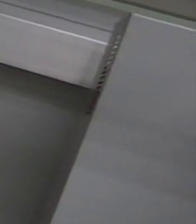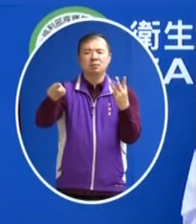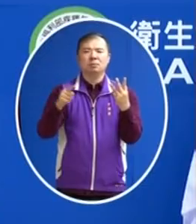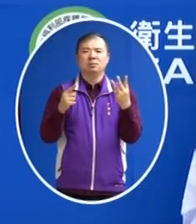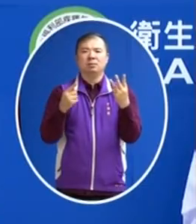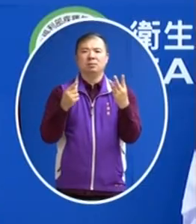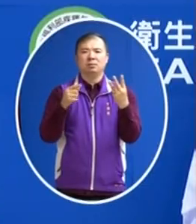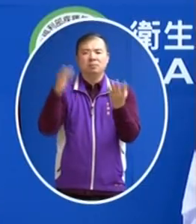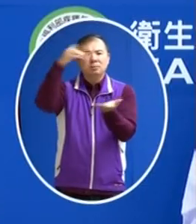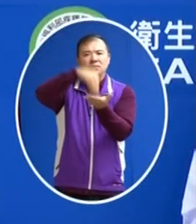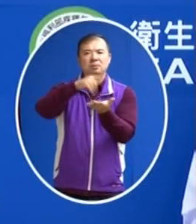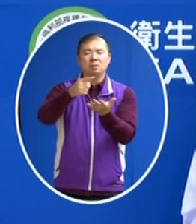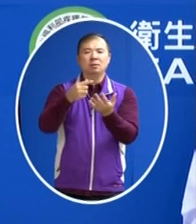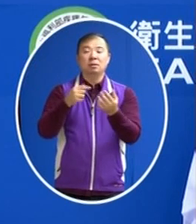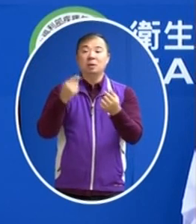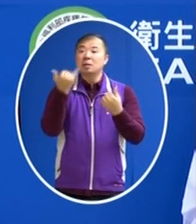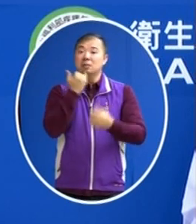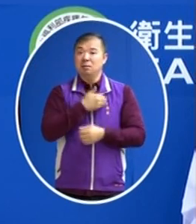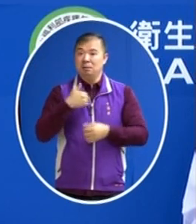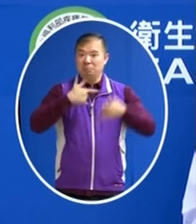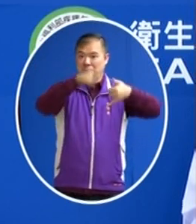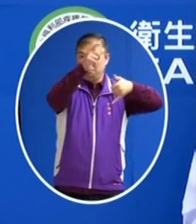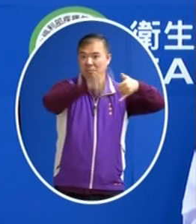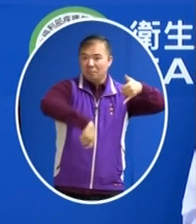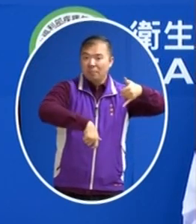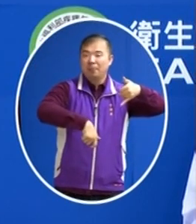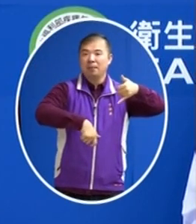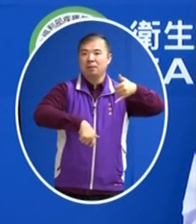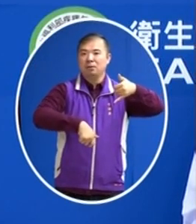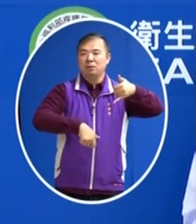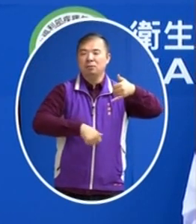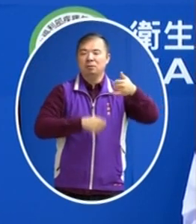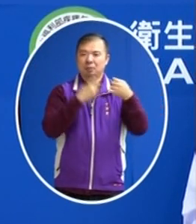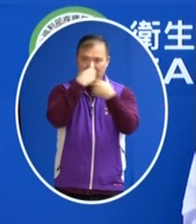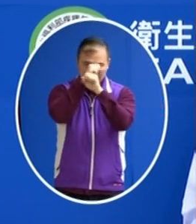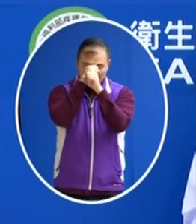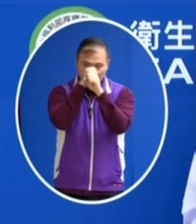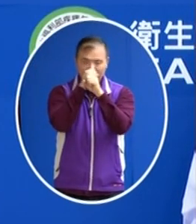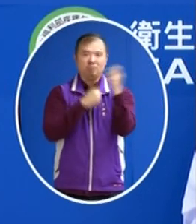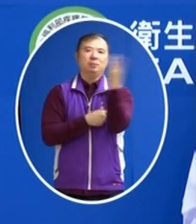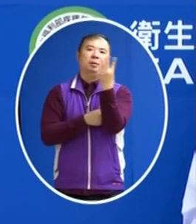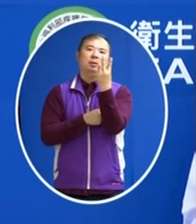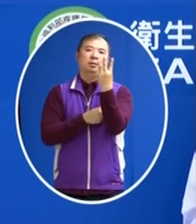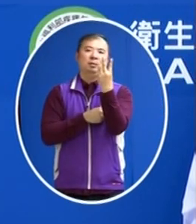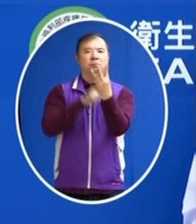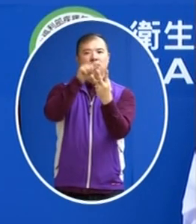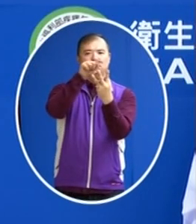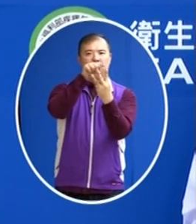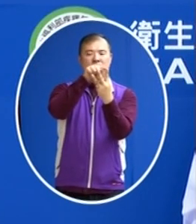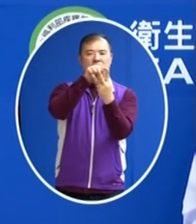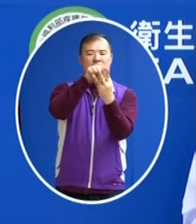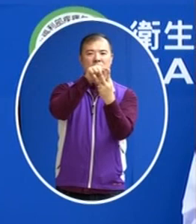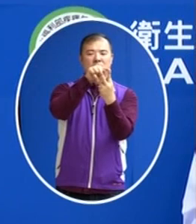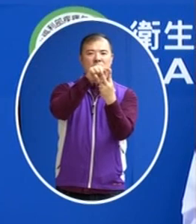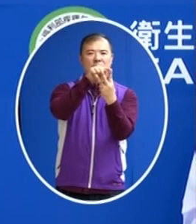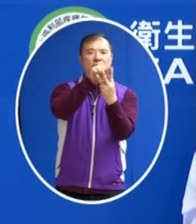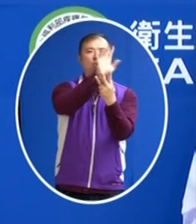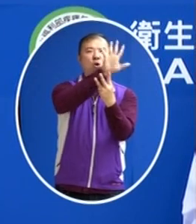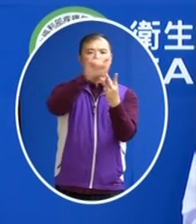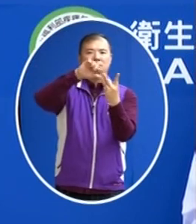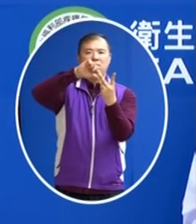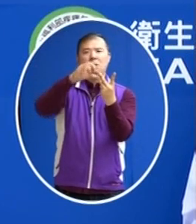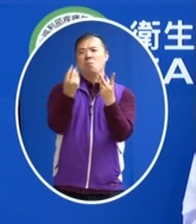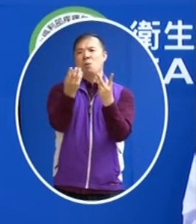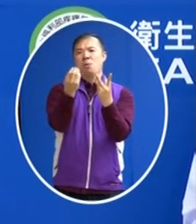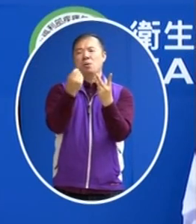染源。 一个个案，哦，它有可能只有这一个实验室被验出来，另外2个实验室没有，那可能在2个实验室